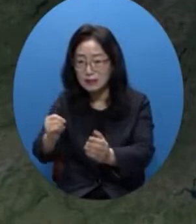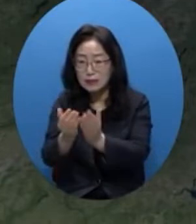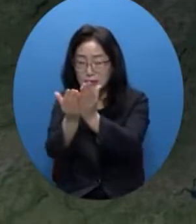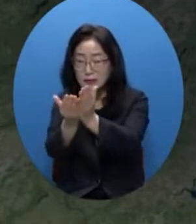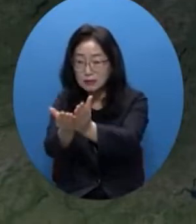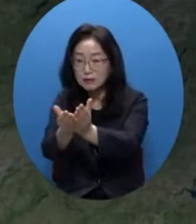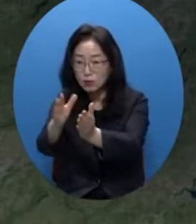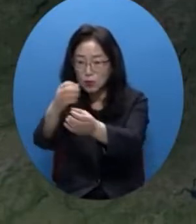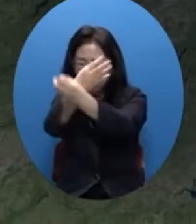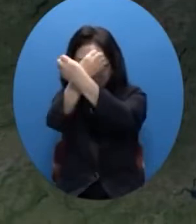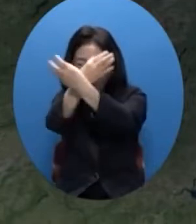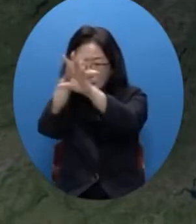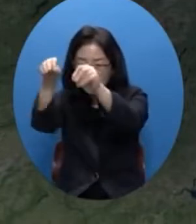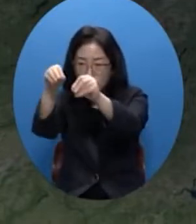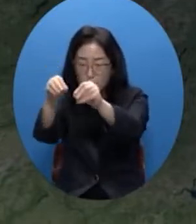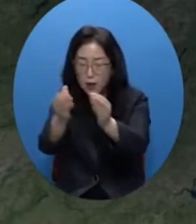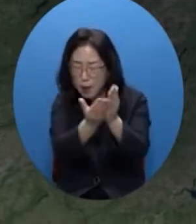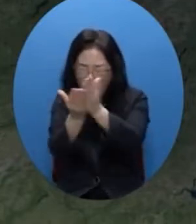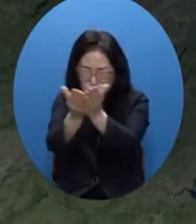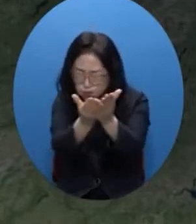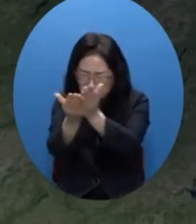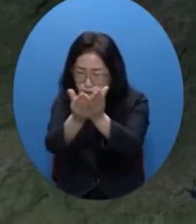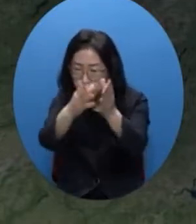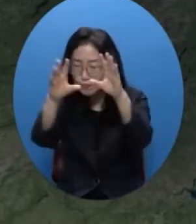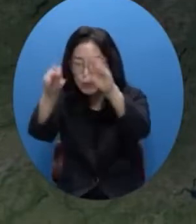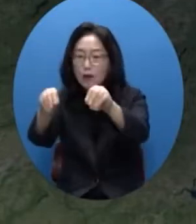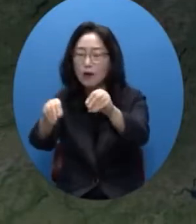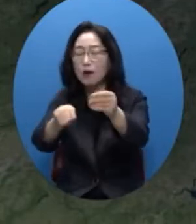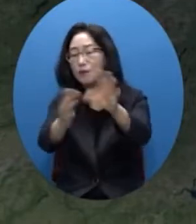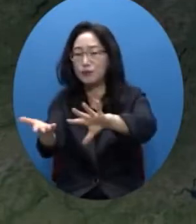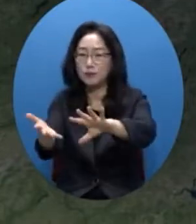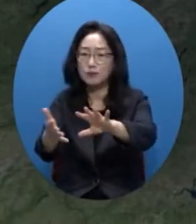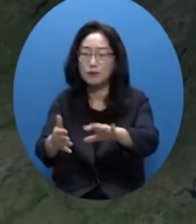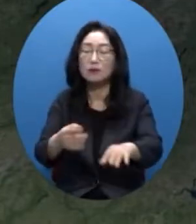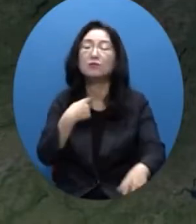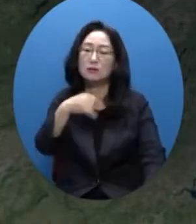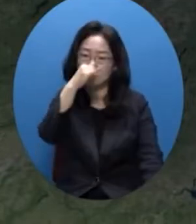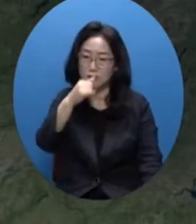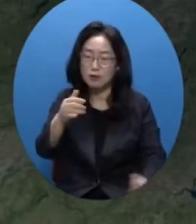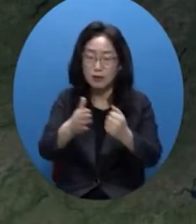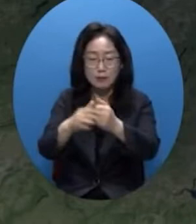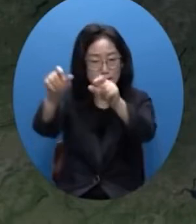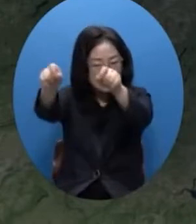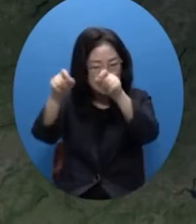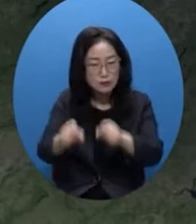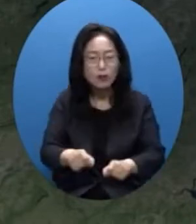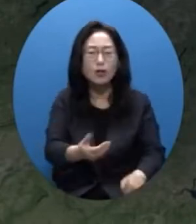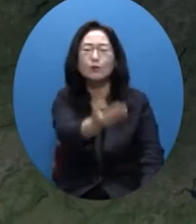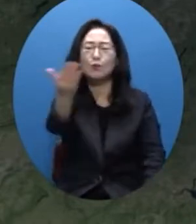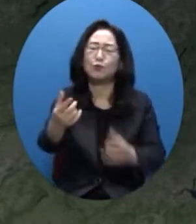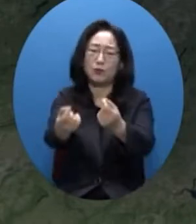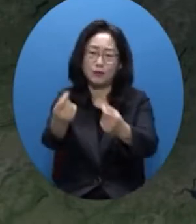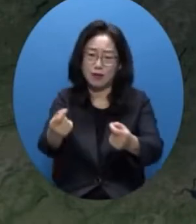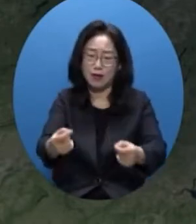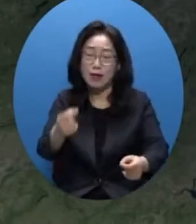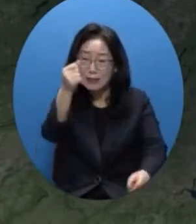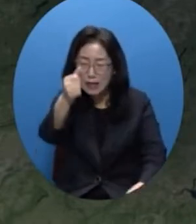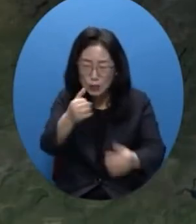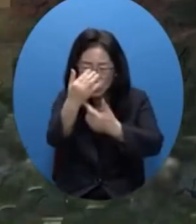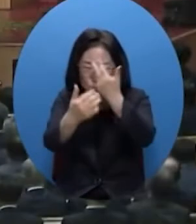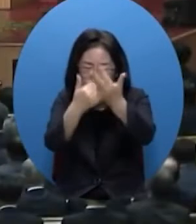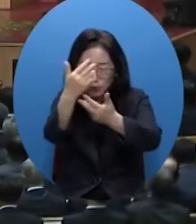예화를 들었습니다 2화를 자라면서 예심을 위대한 등대지기가 되시고 여러분 작은 불빛이 기 때문에 다 일어서